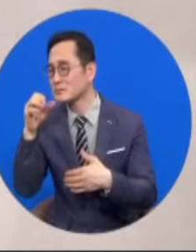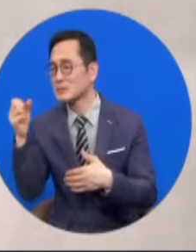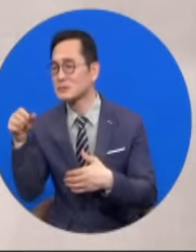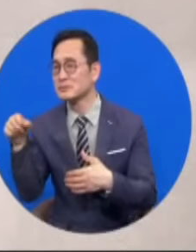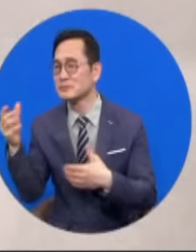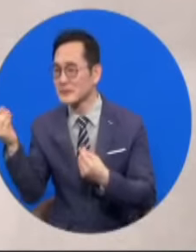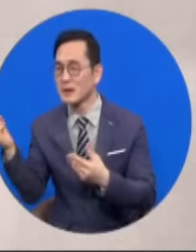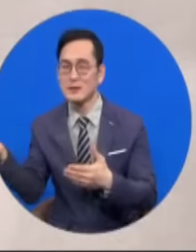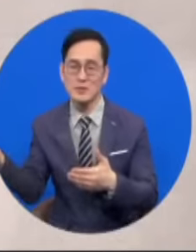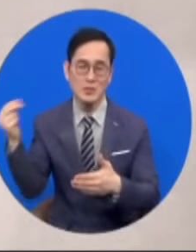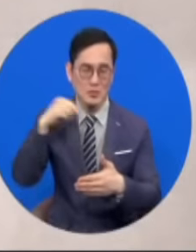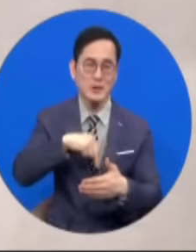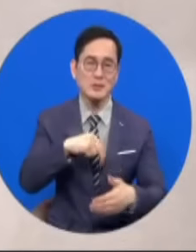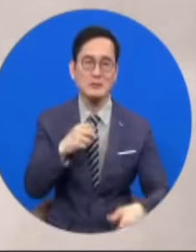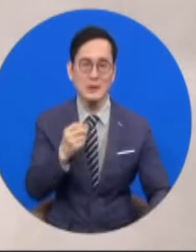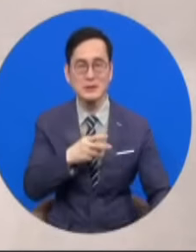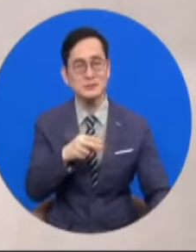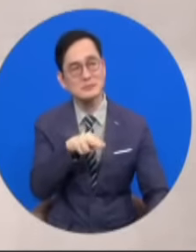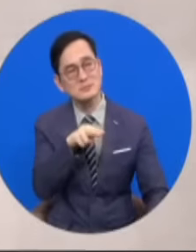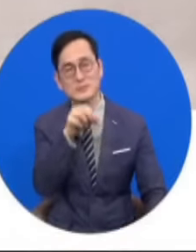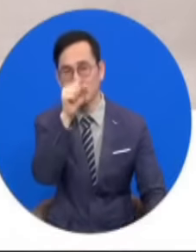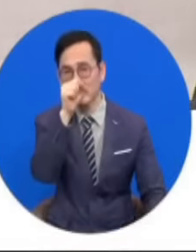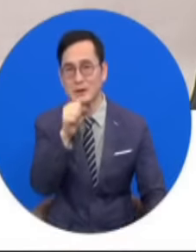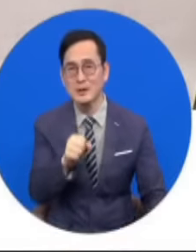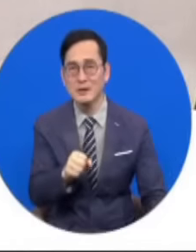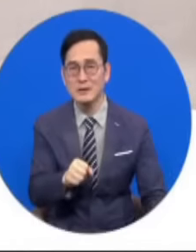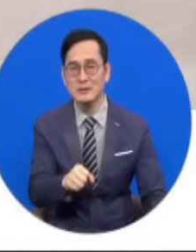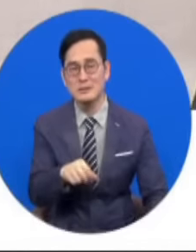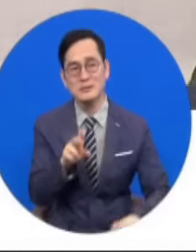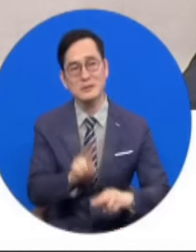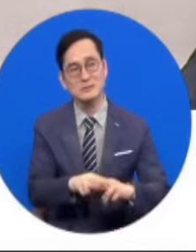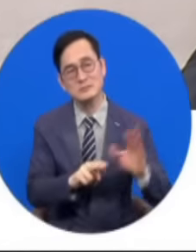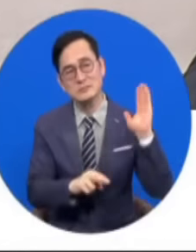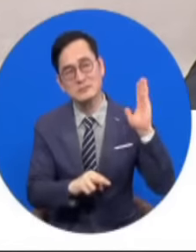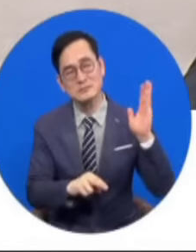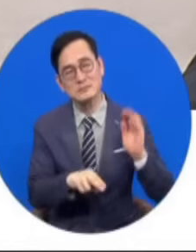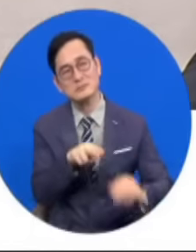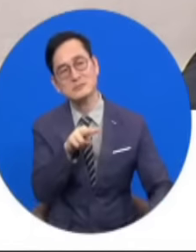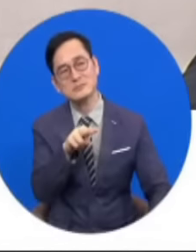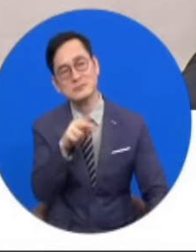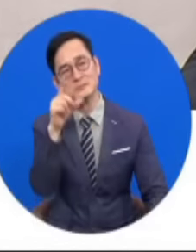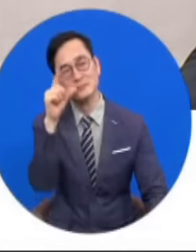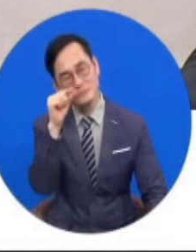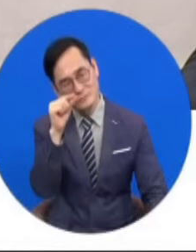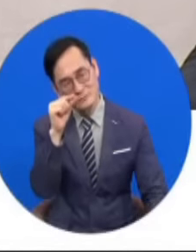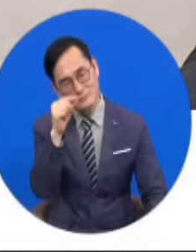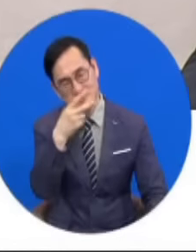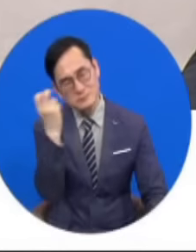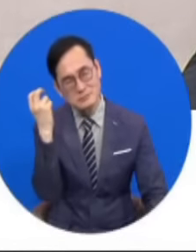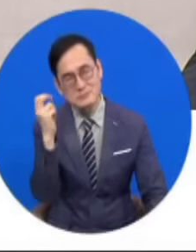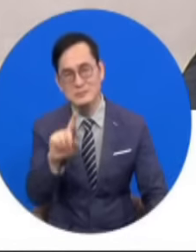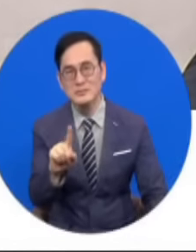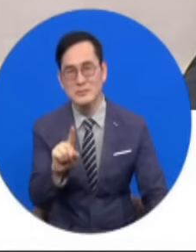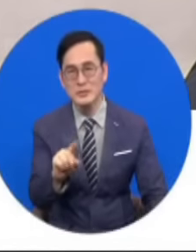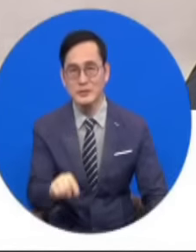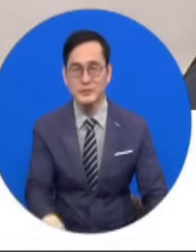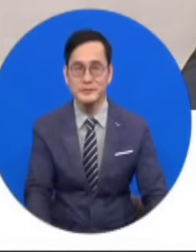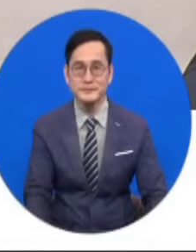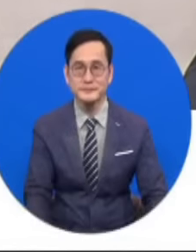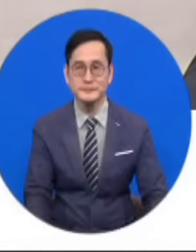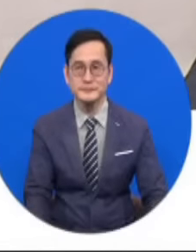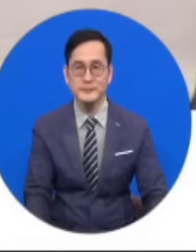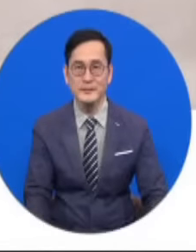잠깐 나가서 휴계 장소가 있거든요 그렇게 하는게 맞지 지금이 필리버스터가 어떻게 이루어진 겁니까이 최상병